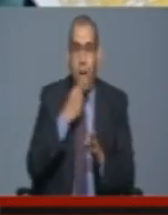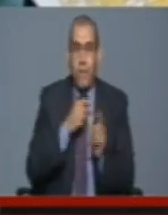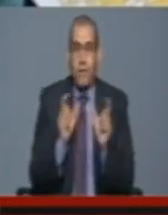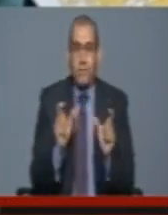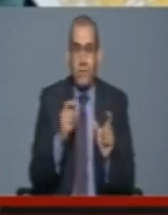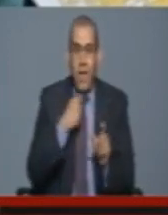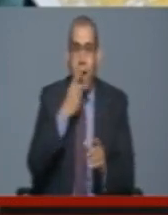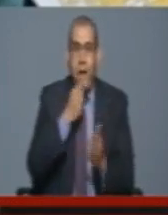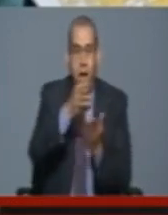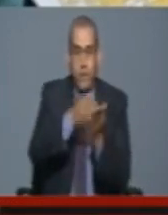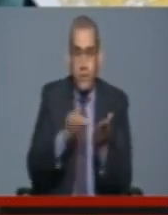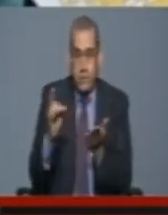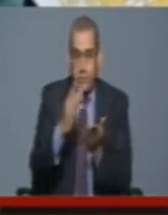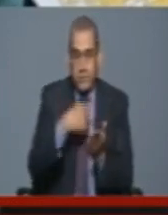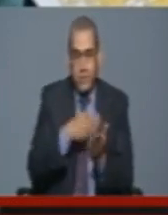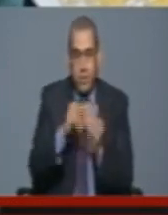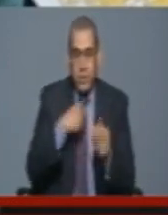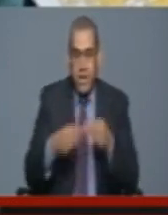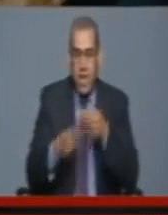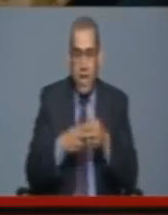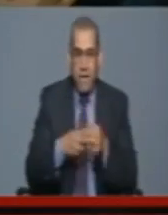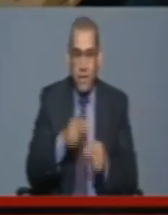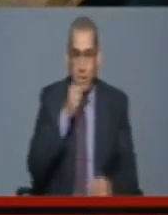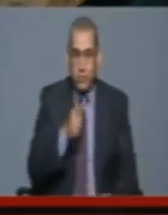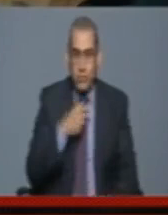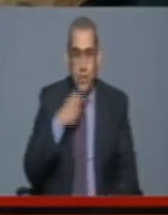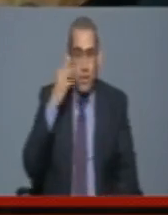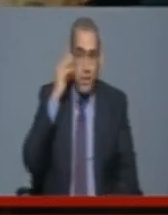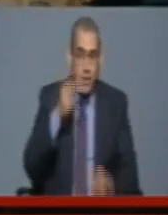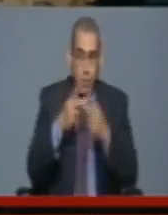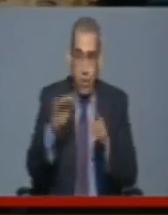أحمر لن نقبل به ولن نسمح به.